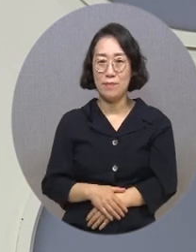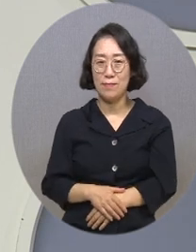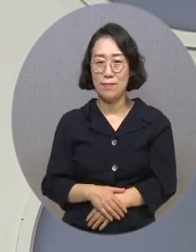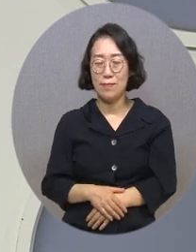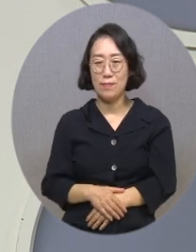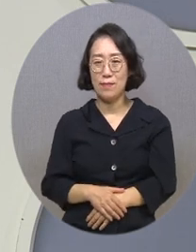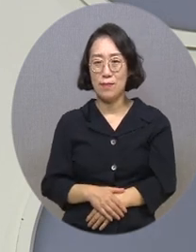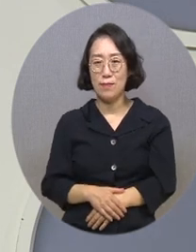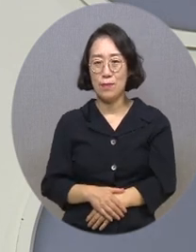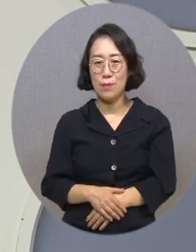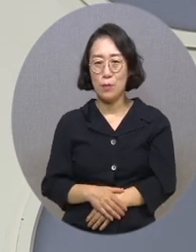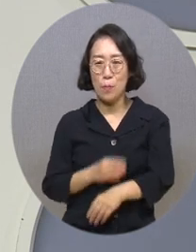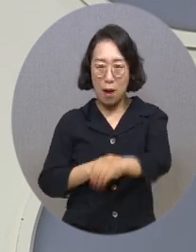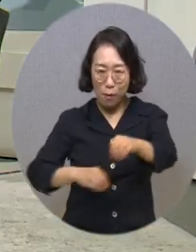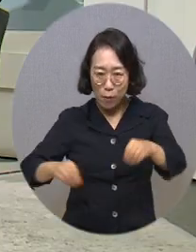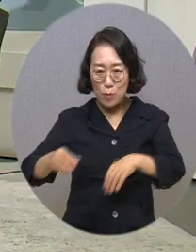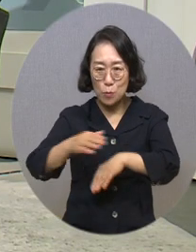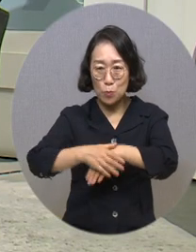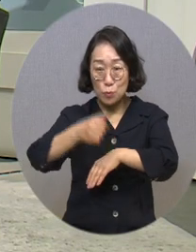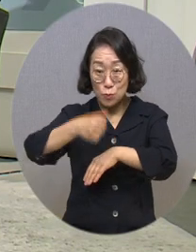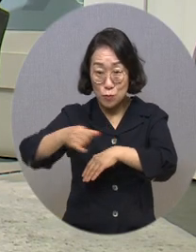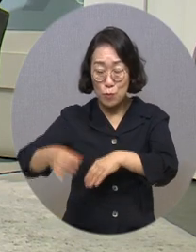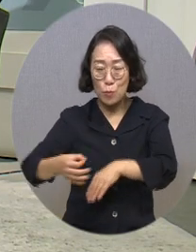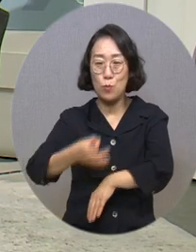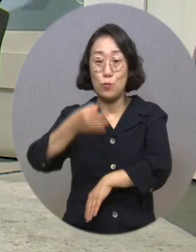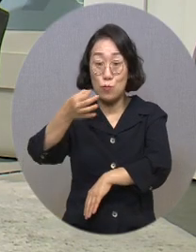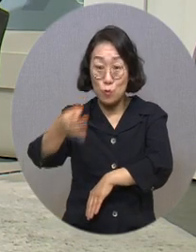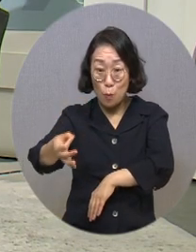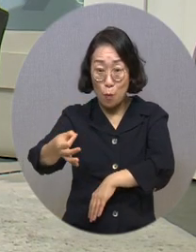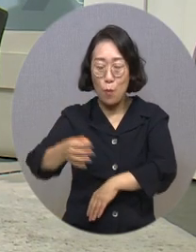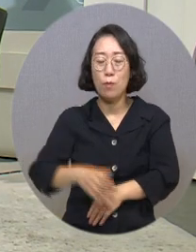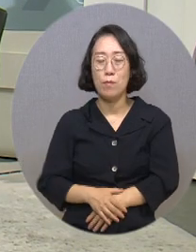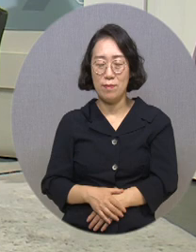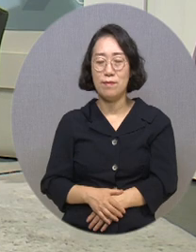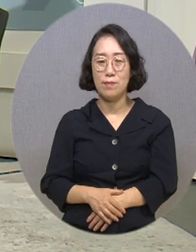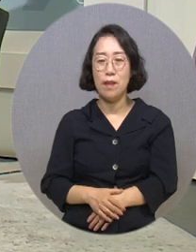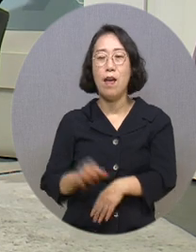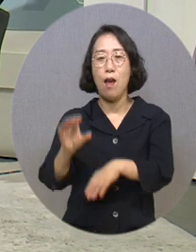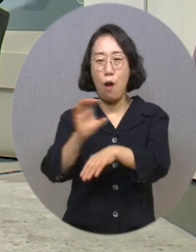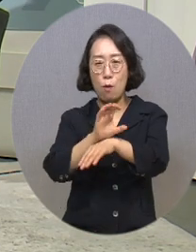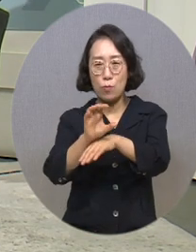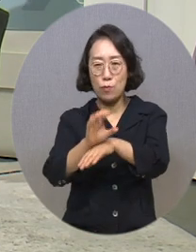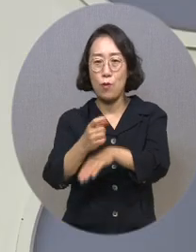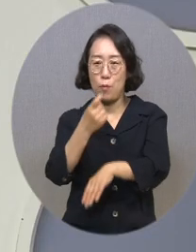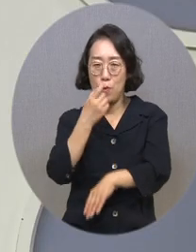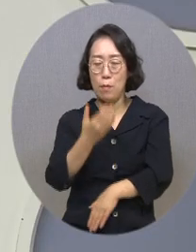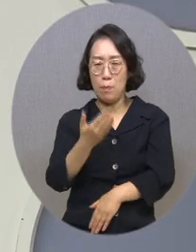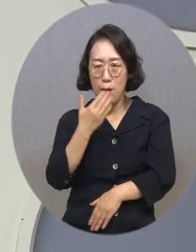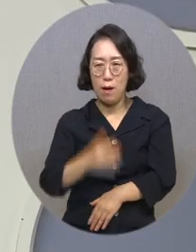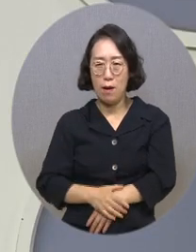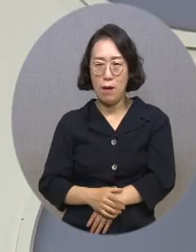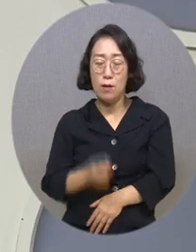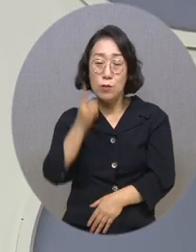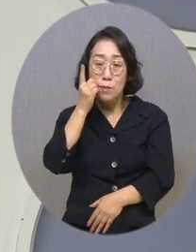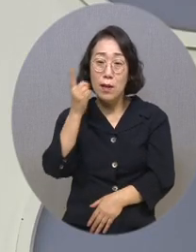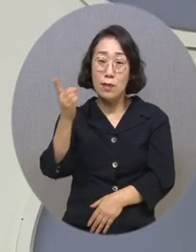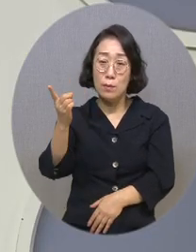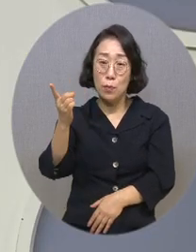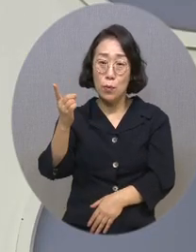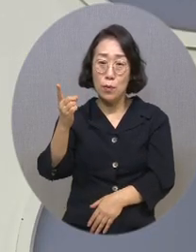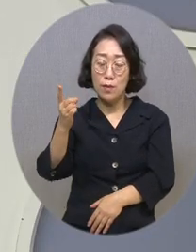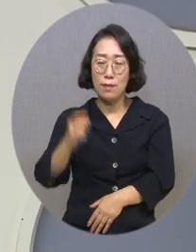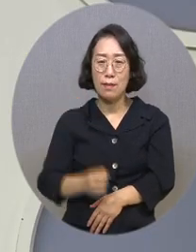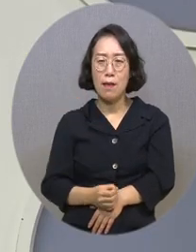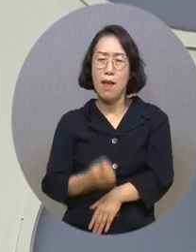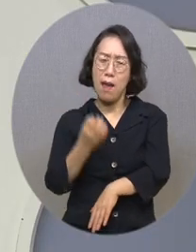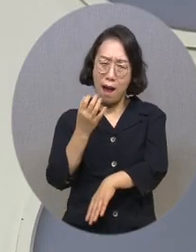손주들 집어주고 이렇게 그러한 게 컴퓨터. 그런데 아까 말씀하신 스마트폰은 너무 간단해요. 그 이제 다음이나